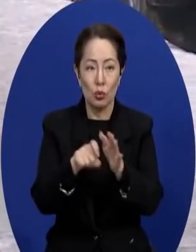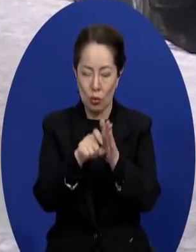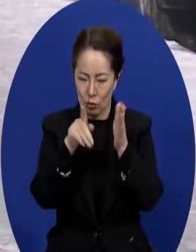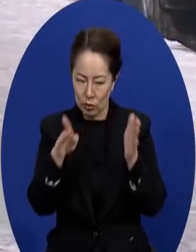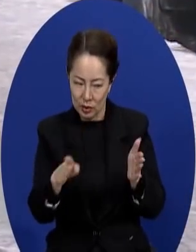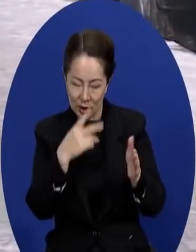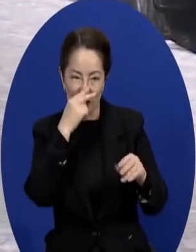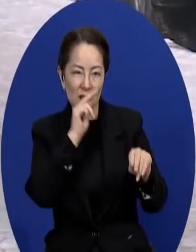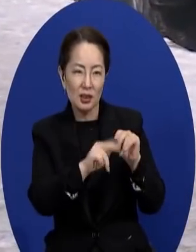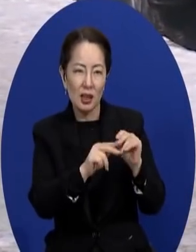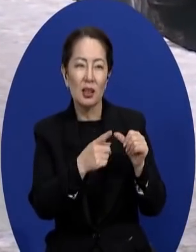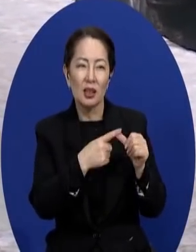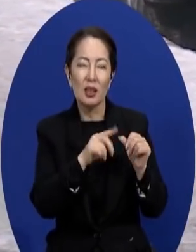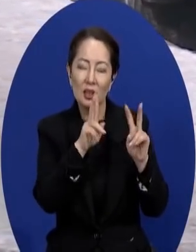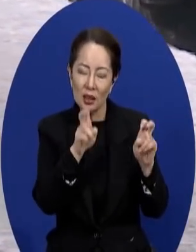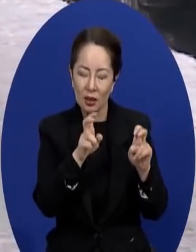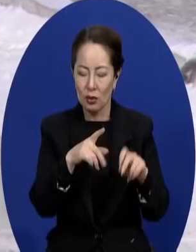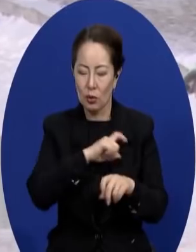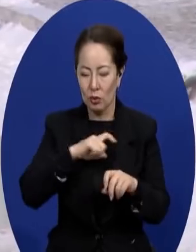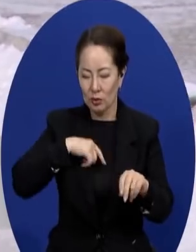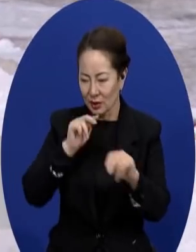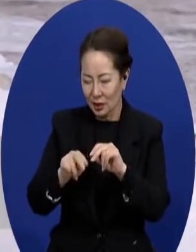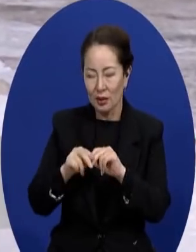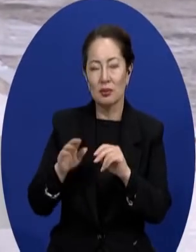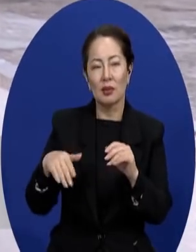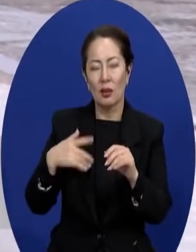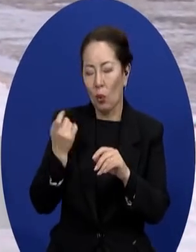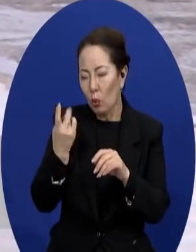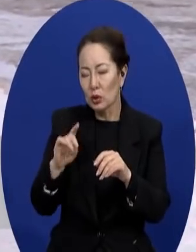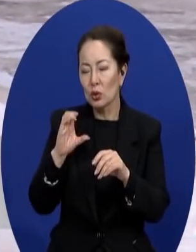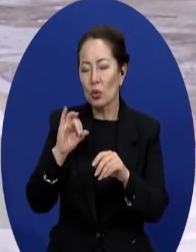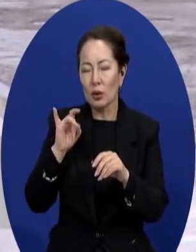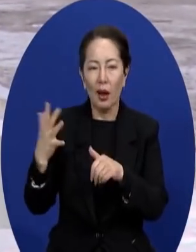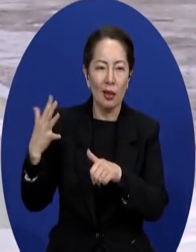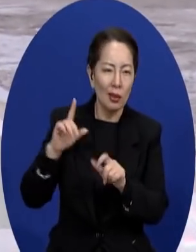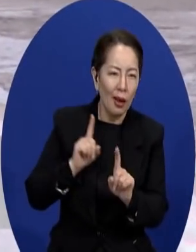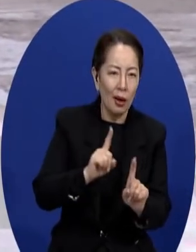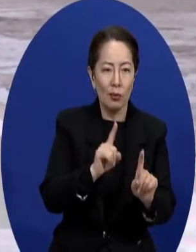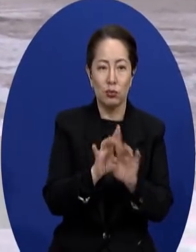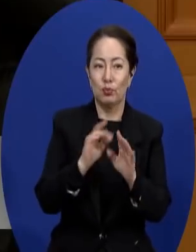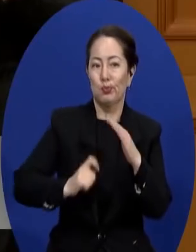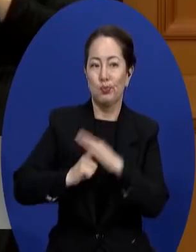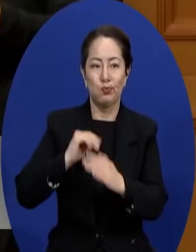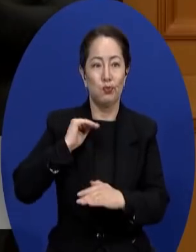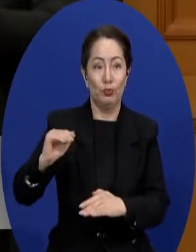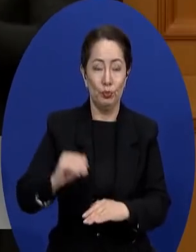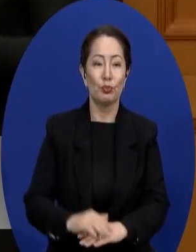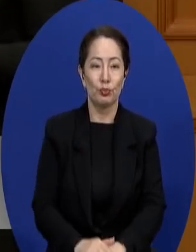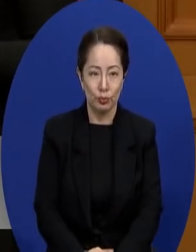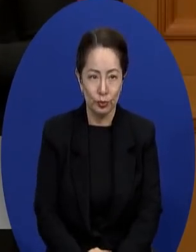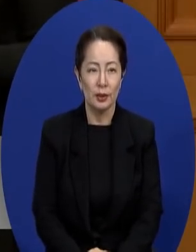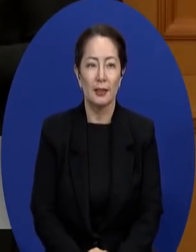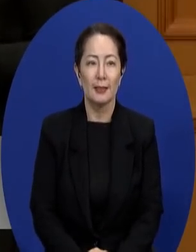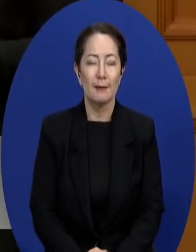ховийн хэвшлийг дарамтлагдаг, үйл ажиллагааг нь саадуулдаг, араасаа авилах хүн цуртлыг дагуулдаг байдлыг хязгаарлаж байна. Шин сэргэлтийн